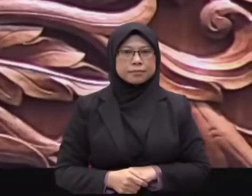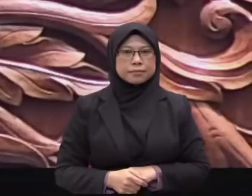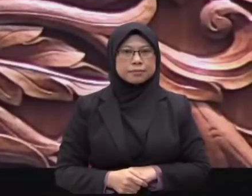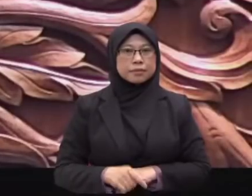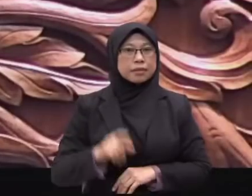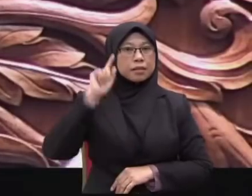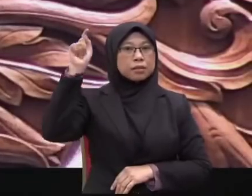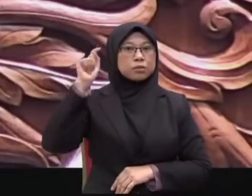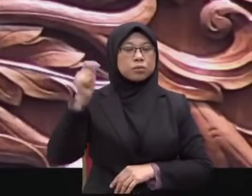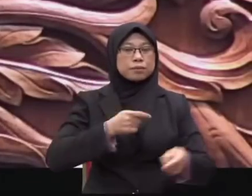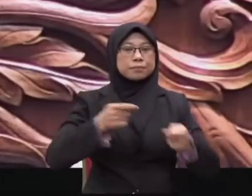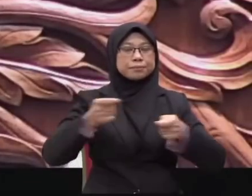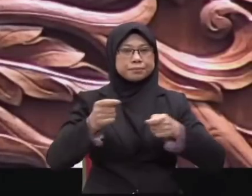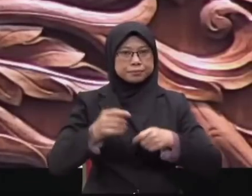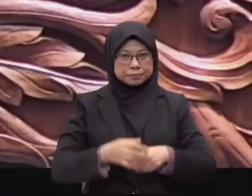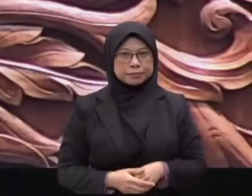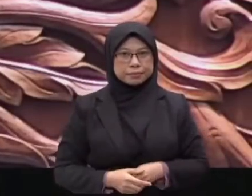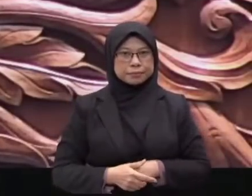Tuan Speaker.